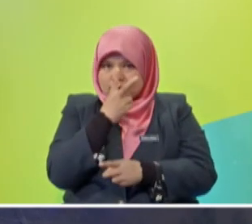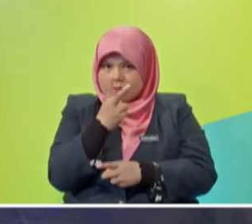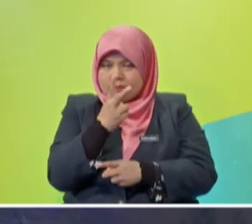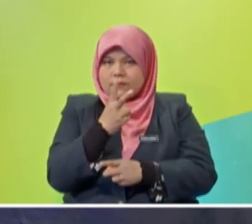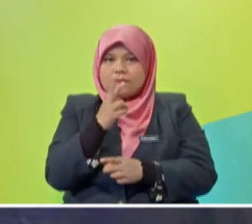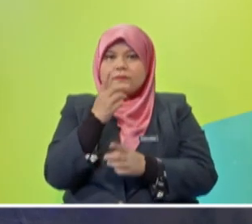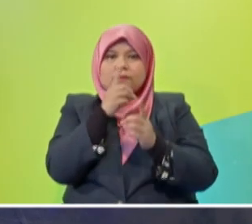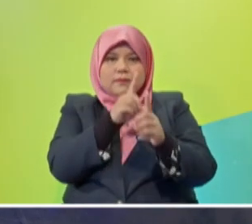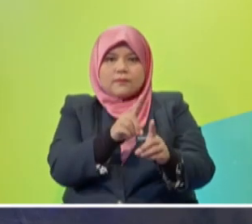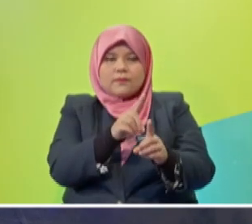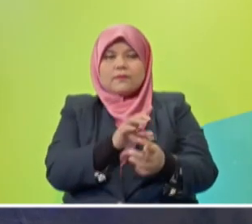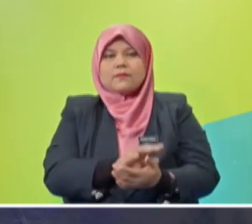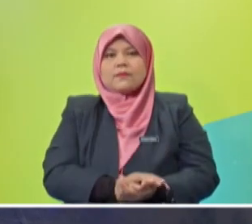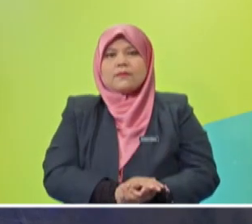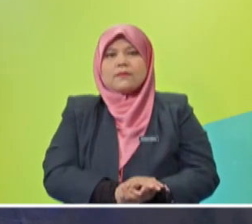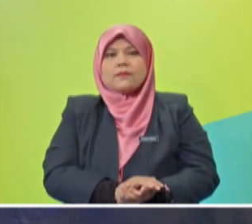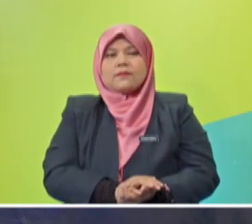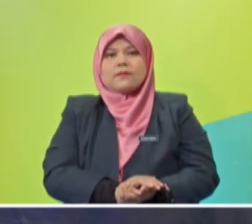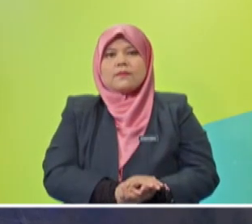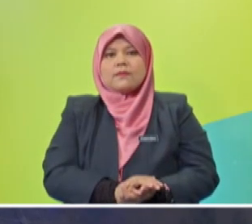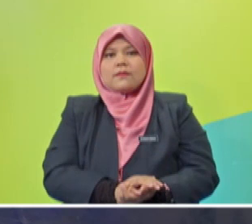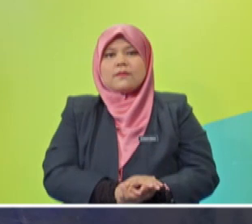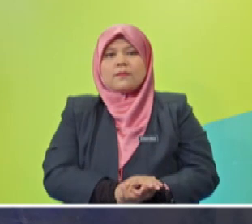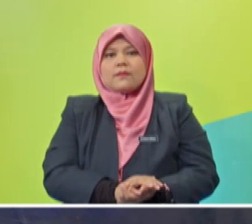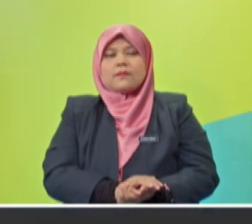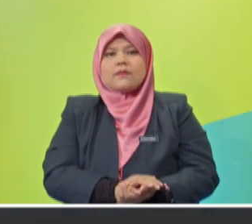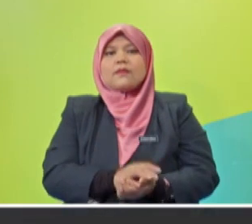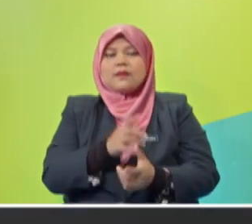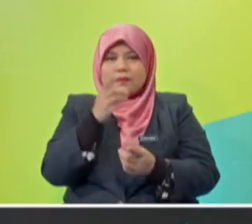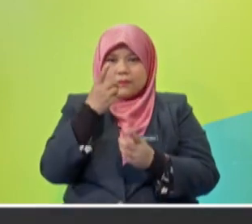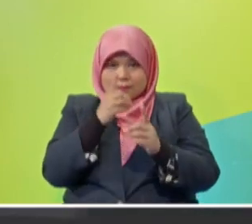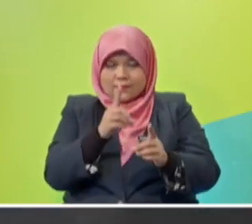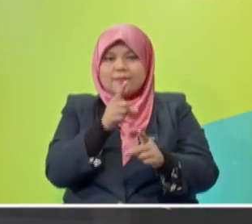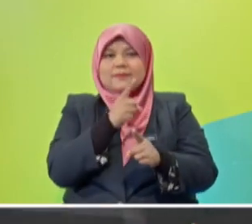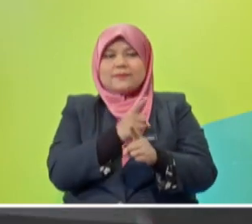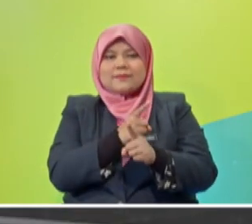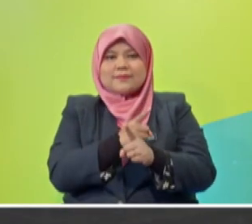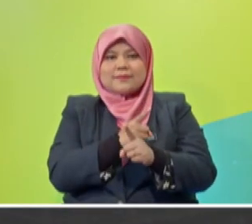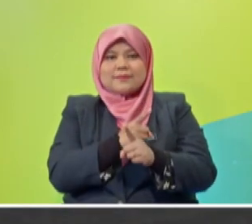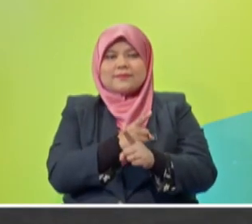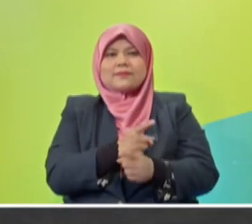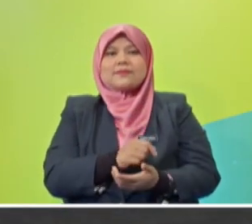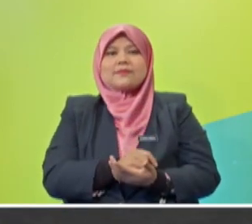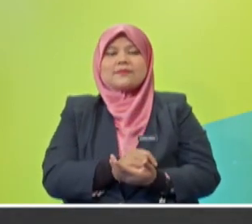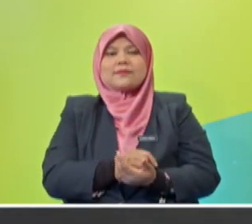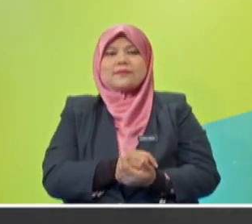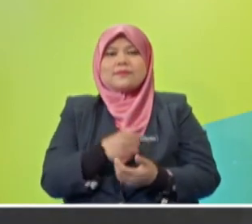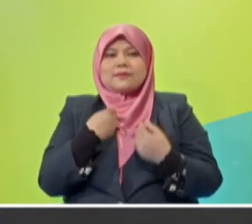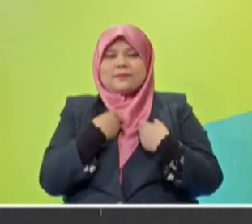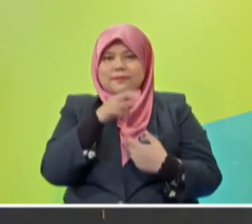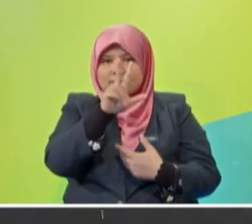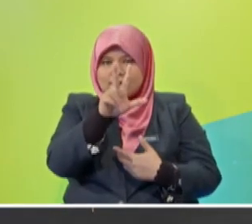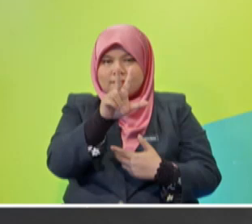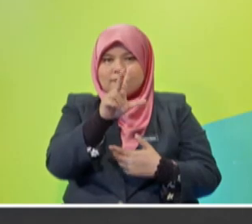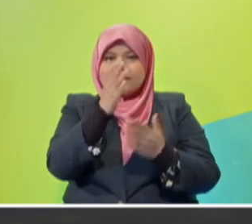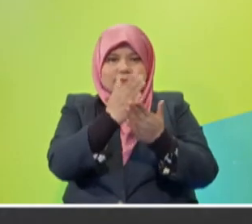jawapan Budris. Okey, jawapan Budris betul. Okey, inilah jawapannya. 3 sektor yang telah kita pelajari